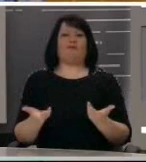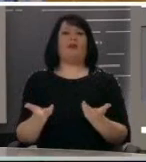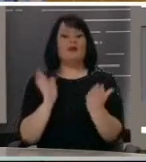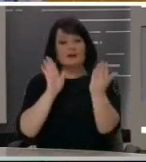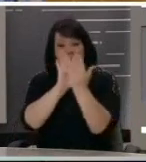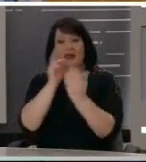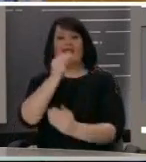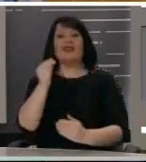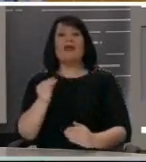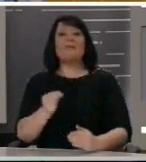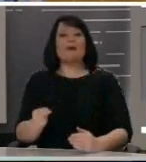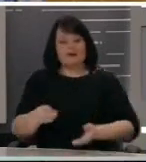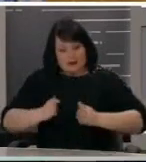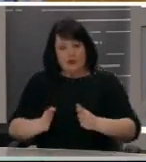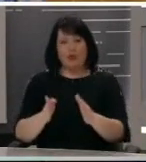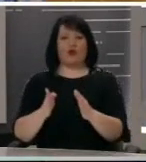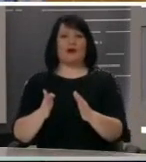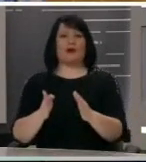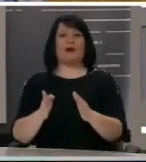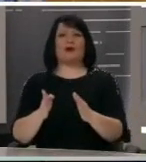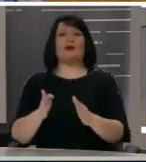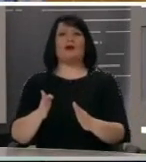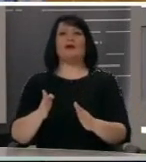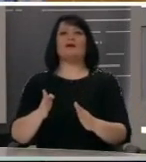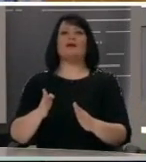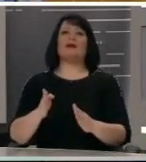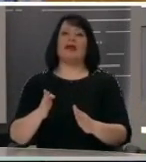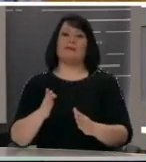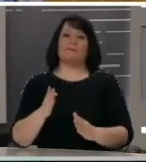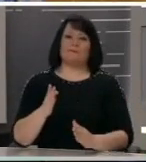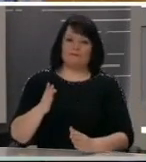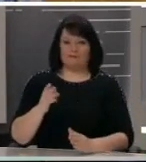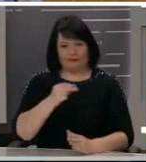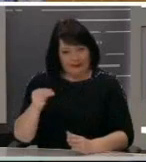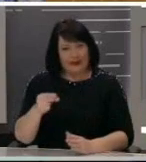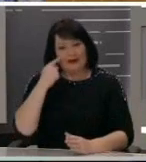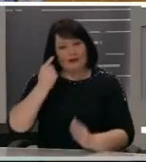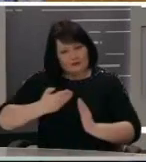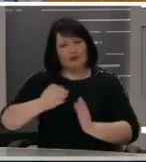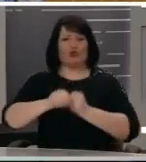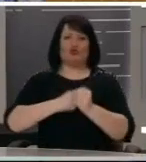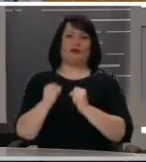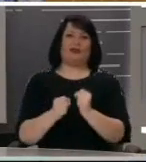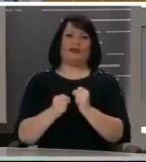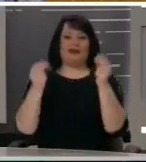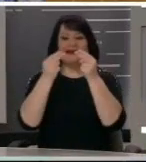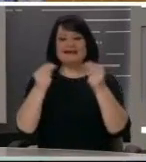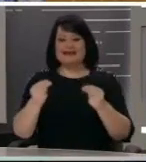ζητήματα, έχει προχωρήσει και έχει επιλύσει ζητήματα που αφορούν τις ανισότητες. Ωστόσο, τα στοιχεία τα